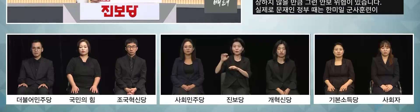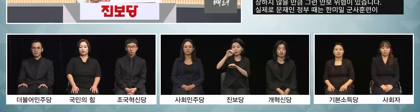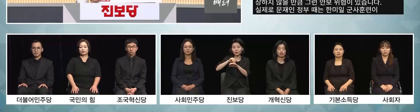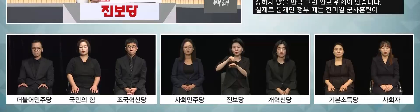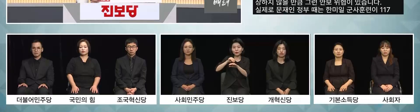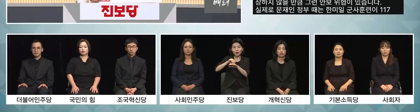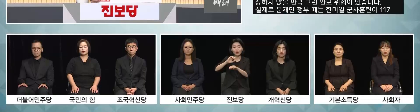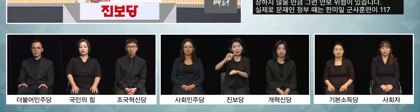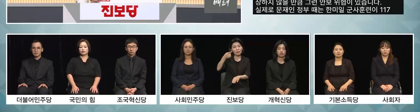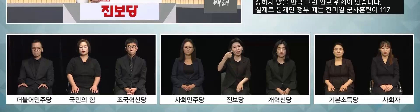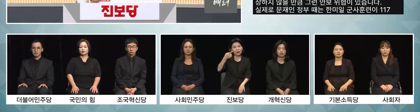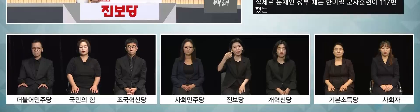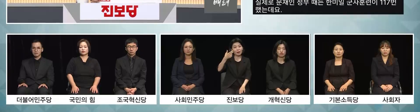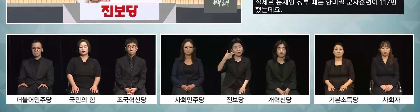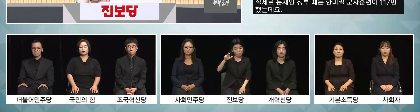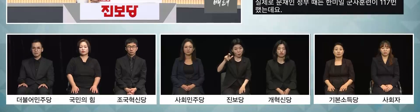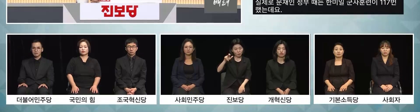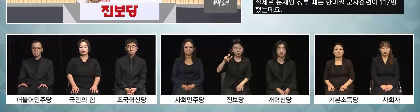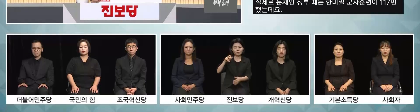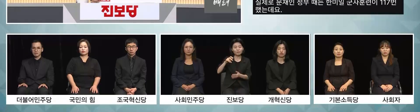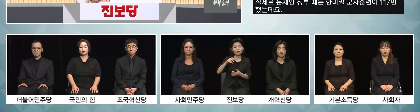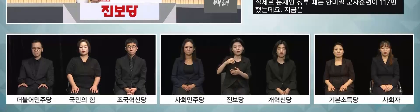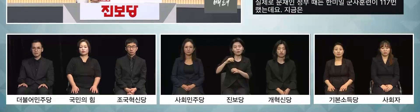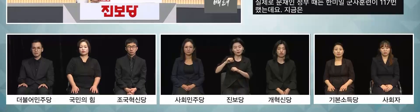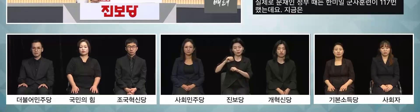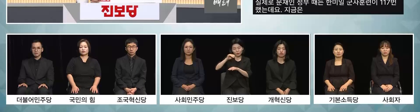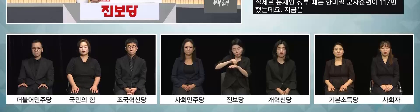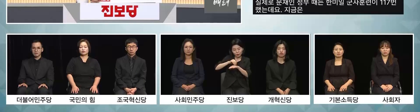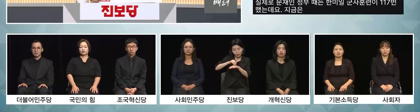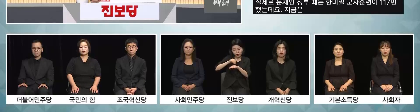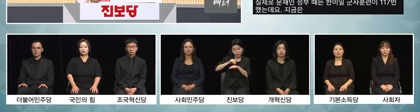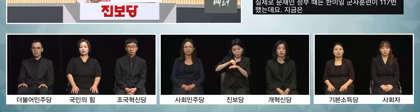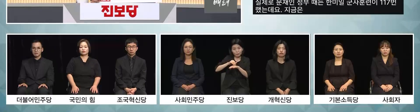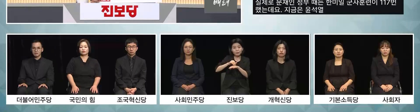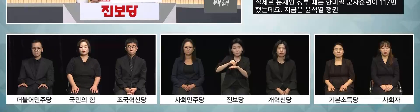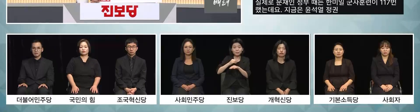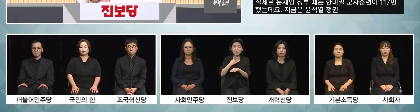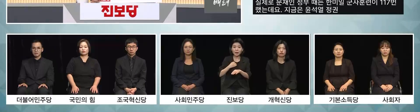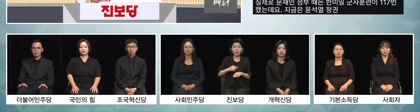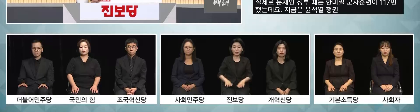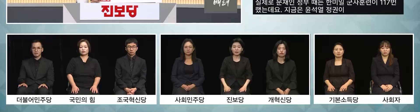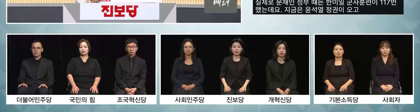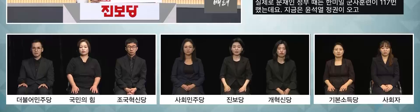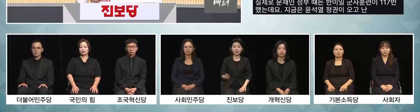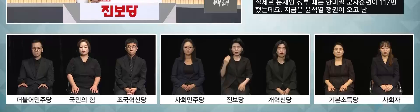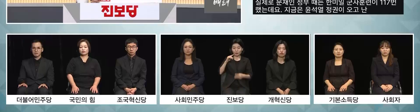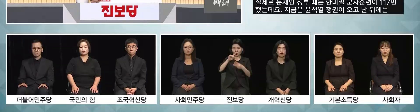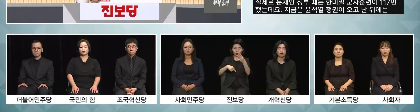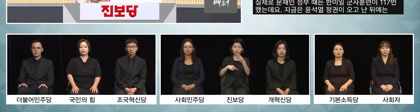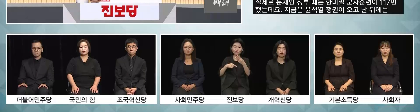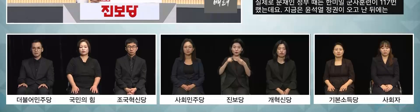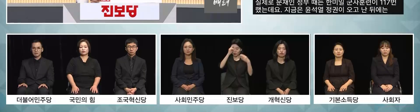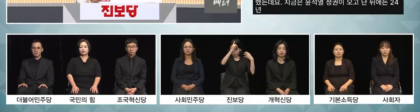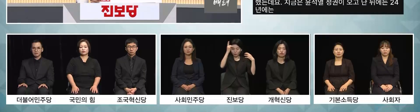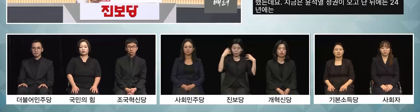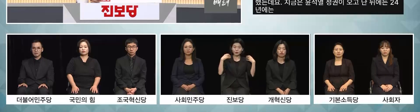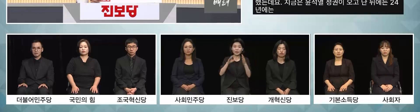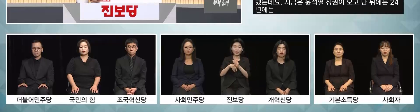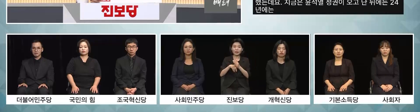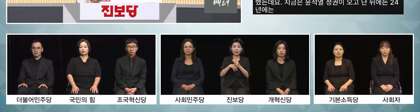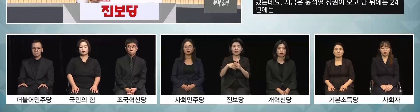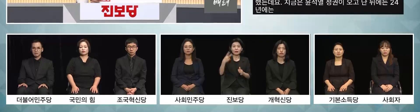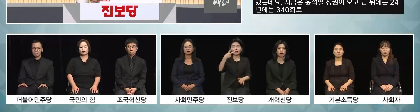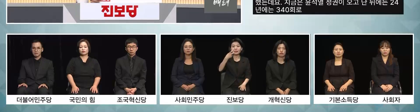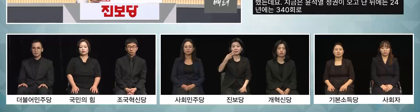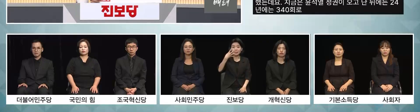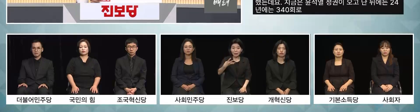117번 했는데요. 지금은 윤석열 정권이 오고 난 뒤에는 24년에는 340회로